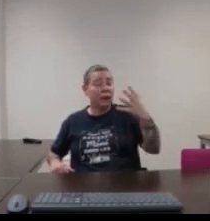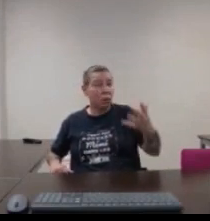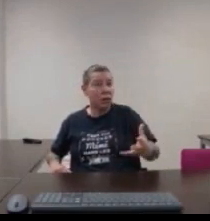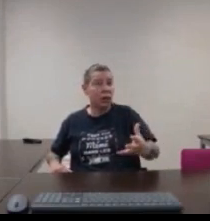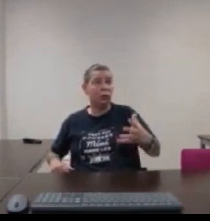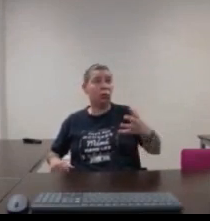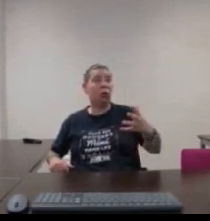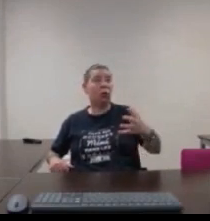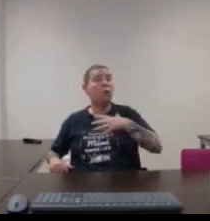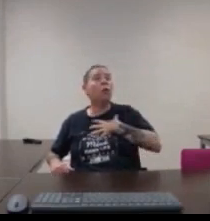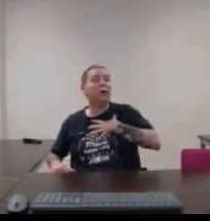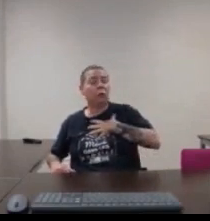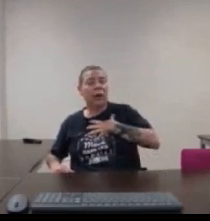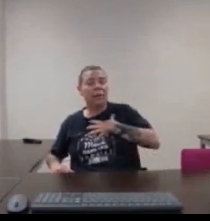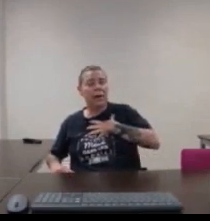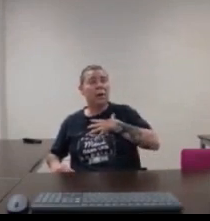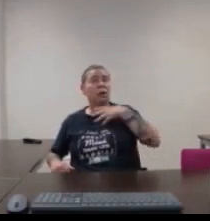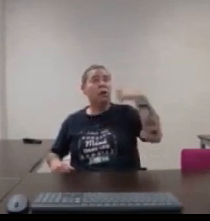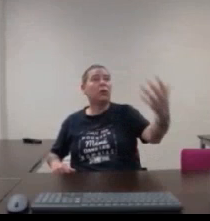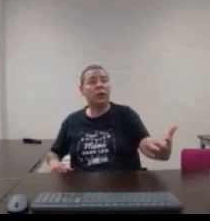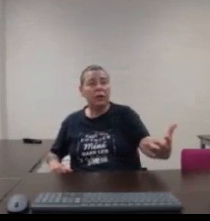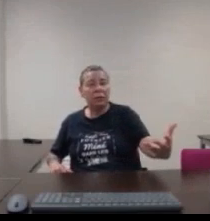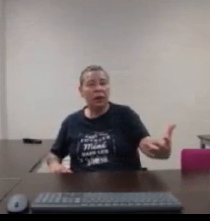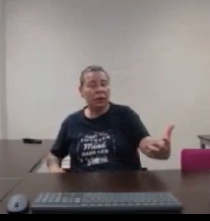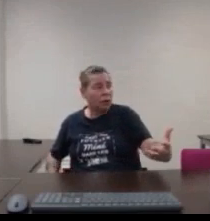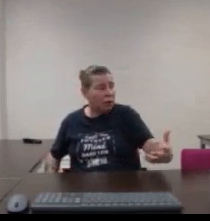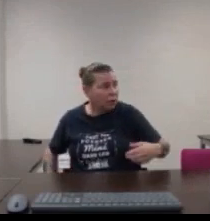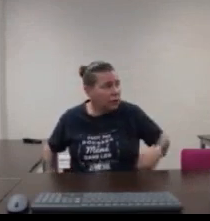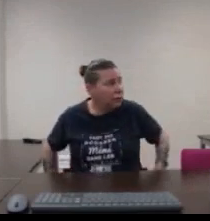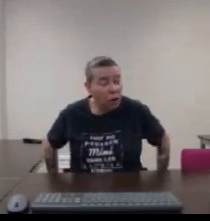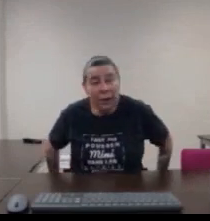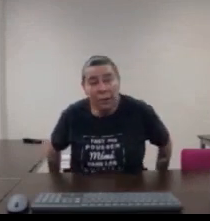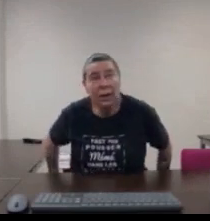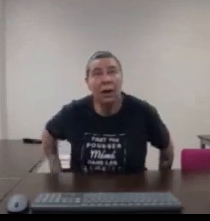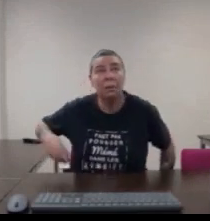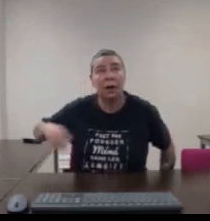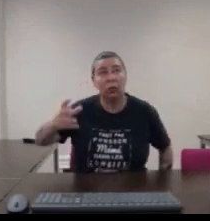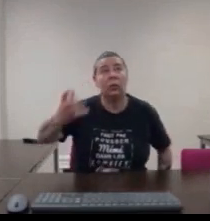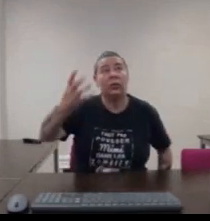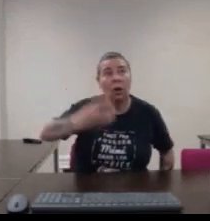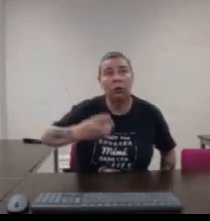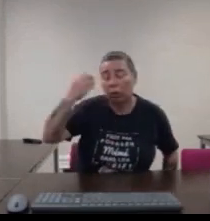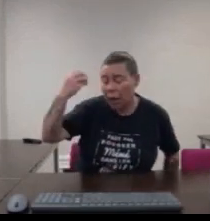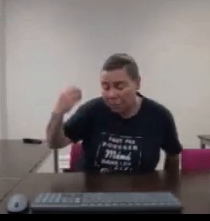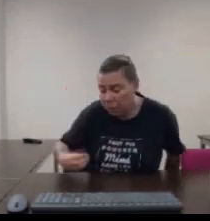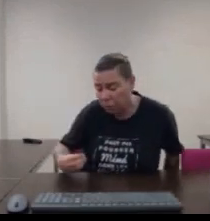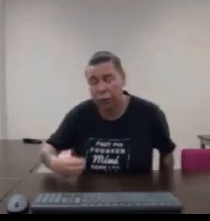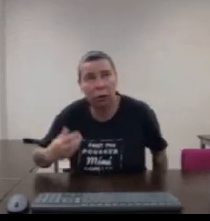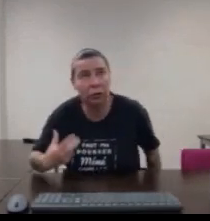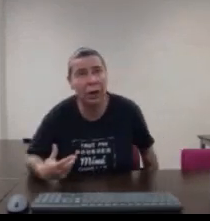de s'interroger sur comment on vit son travail, comment ses collaborateurs vivent leur travail, parce que ça rentre